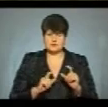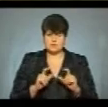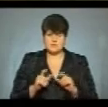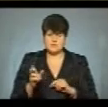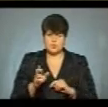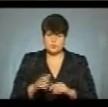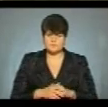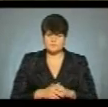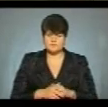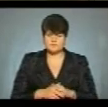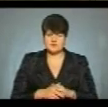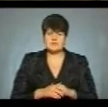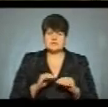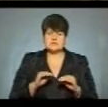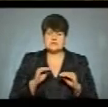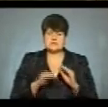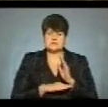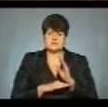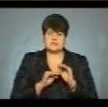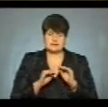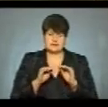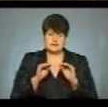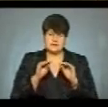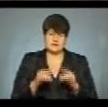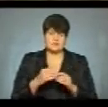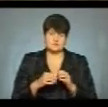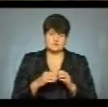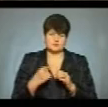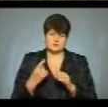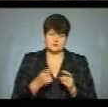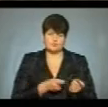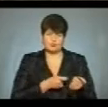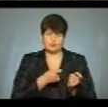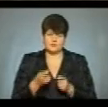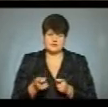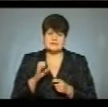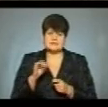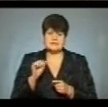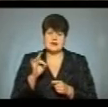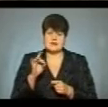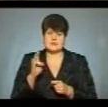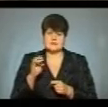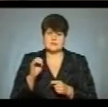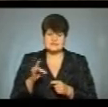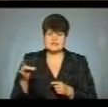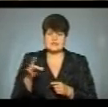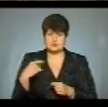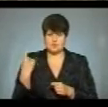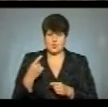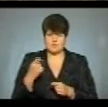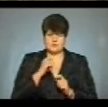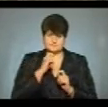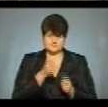біологічний. Саджанці для алеї дубів пам'яті військових Херсонщини подарувало Сарненське лісове господарство з Рівненської